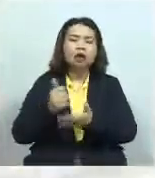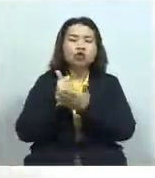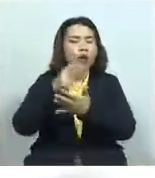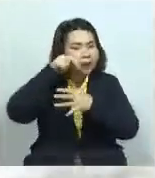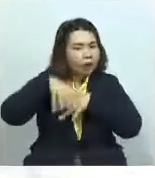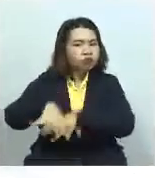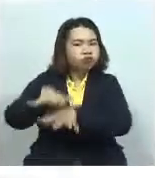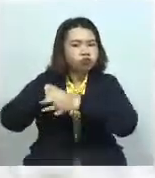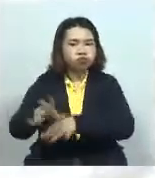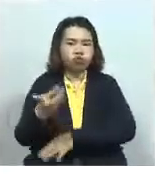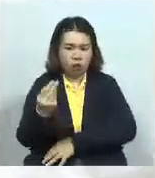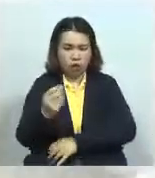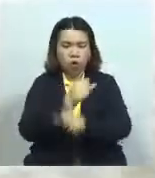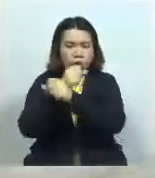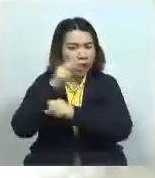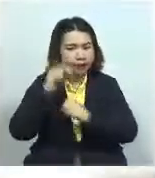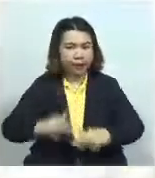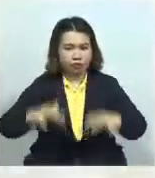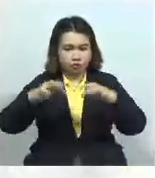ให้รวดเร็วมากยิ่งขึ้น